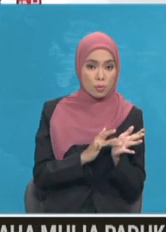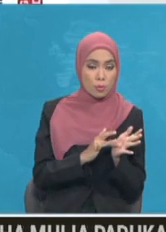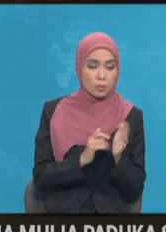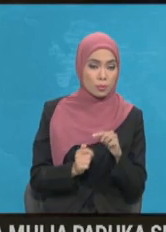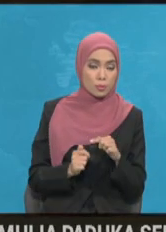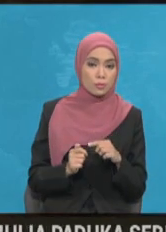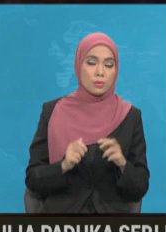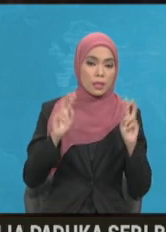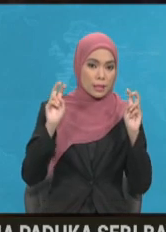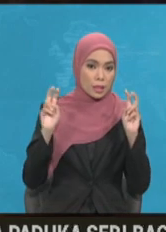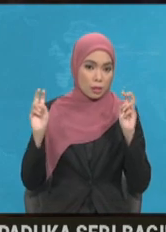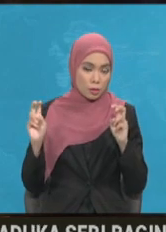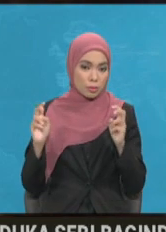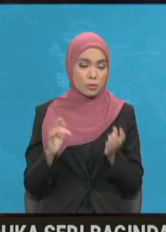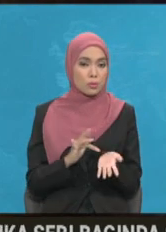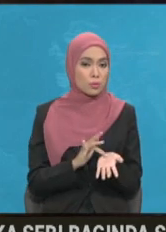tanpa udara